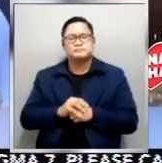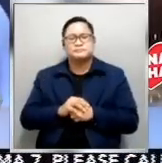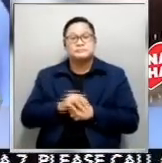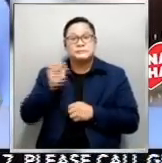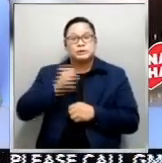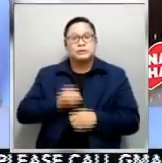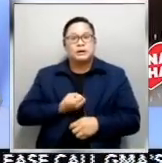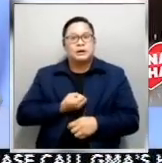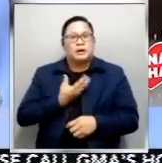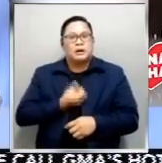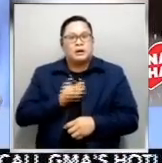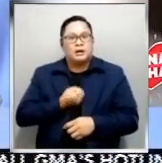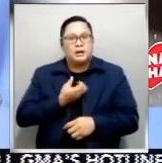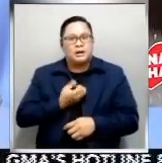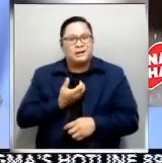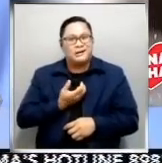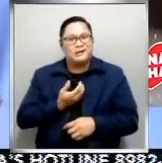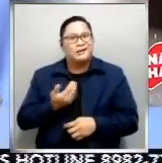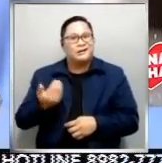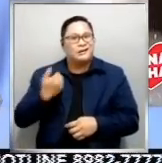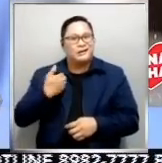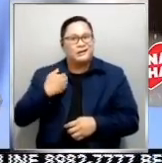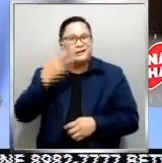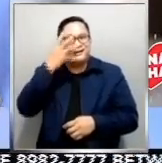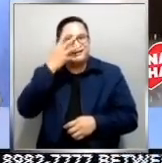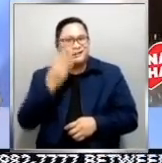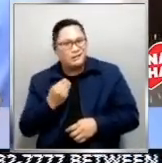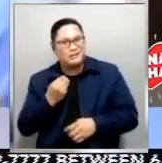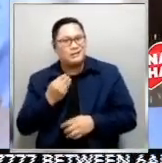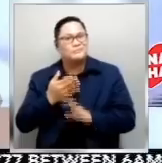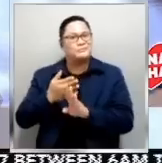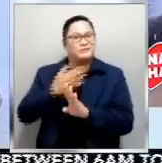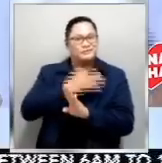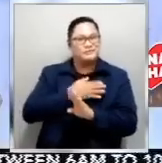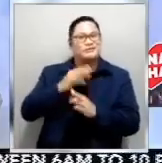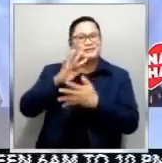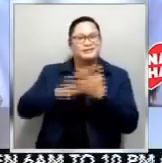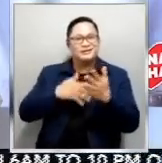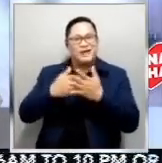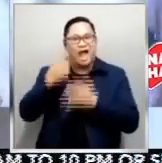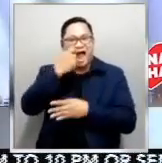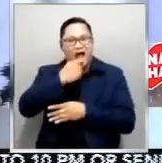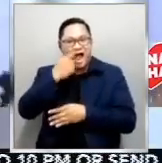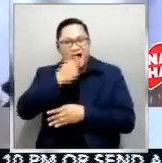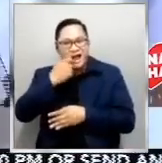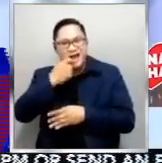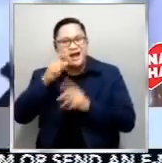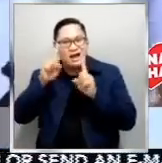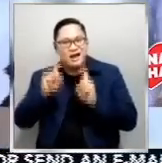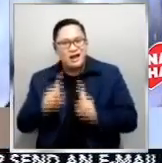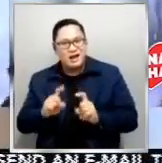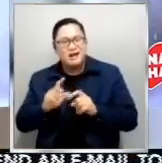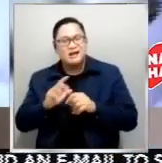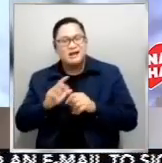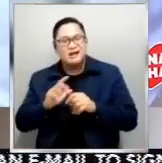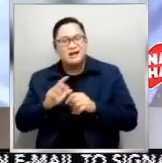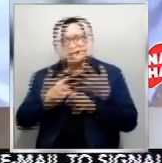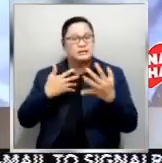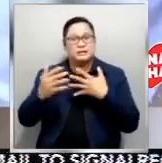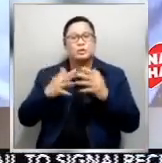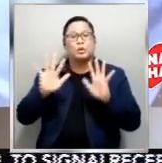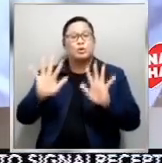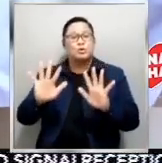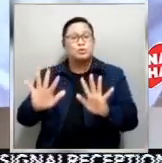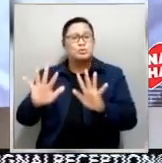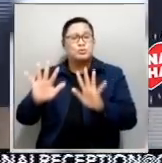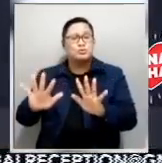at hindi nga raw nakatulog si Carmina the night before their scheduled swab test. At kahit ilang beses na pinaparelax ng mister na si Zorin at